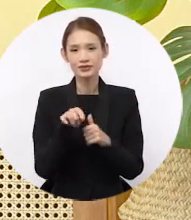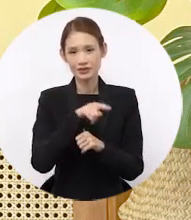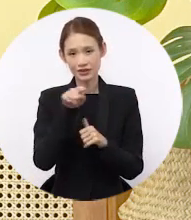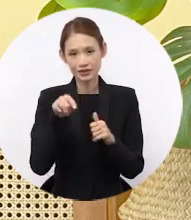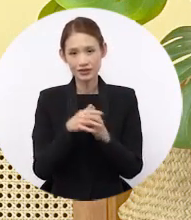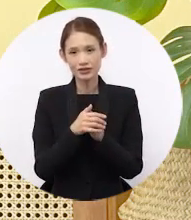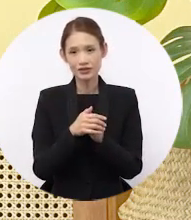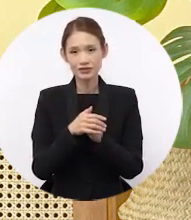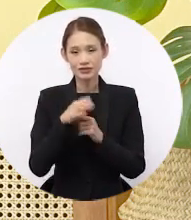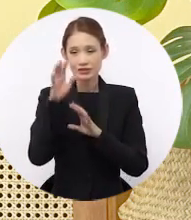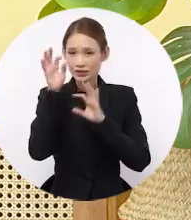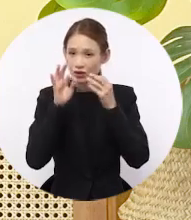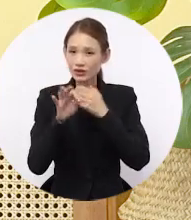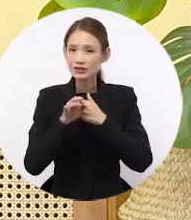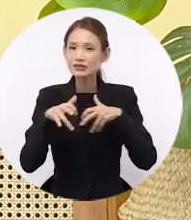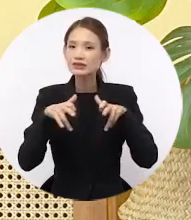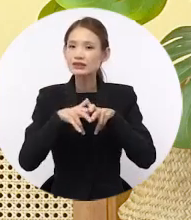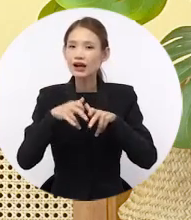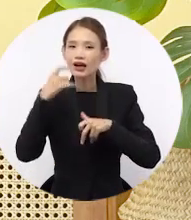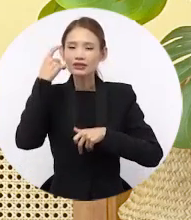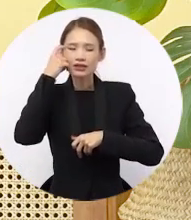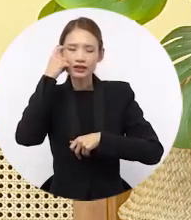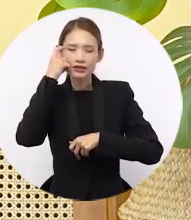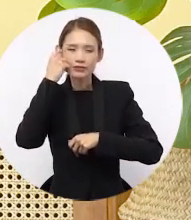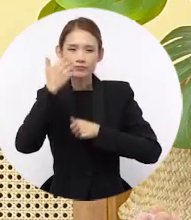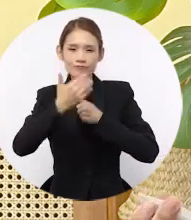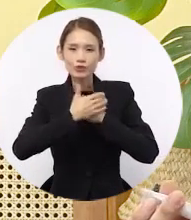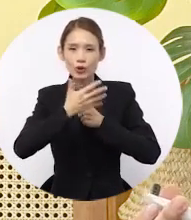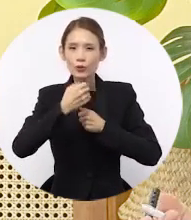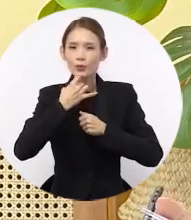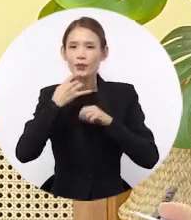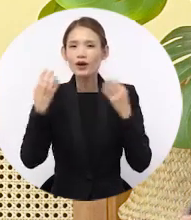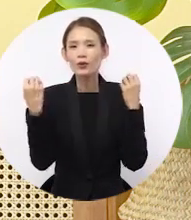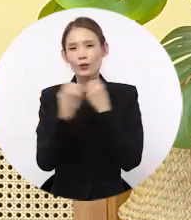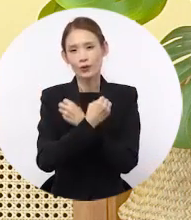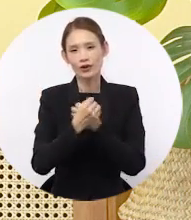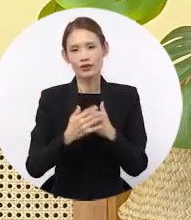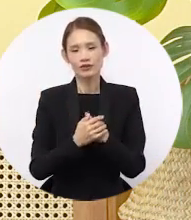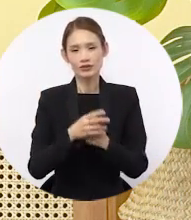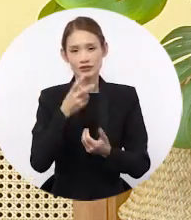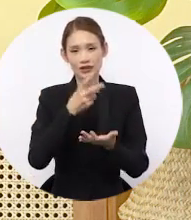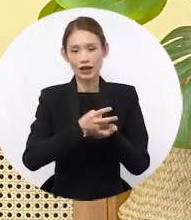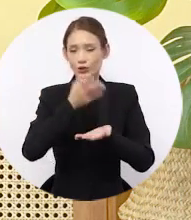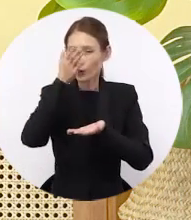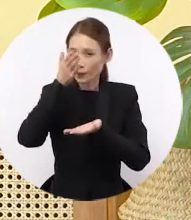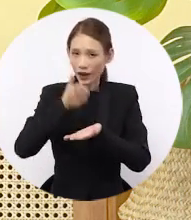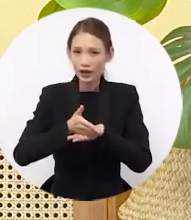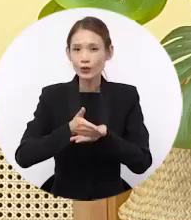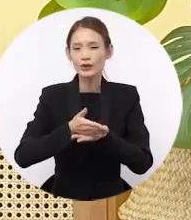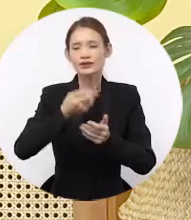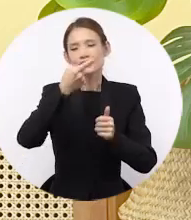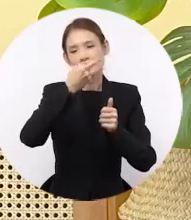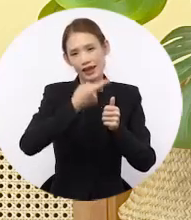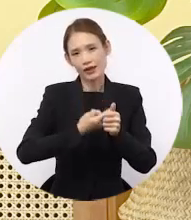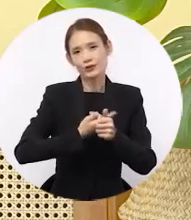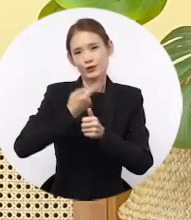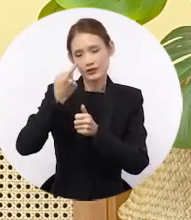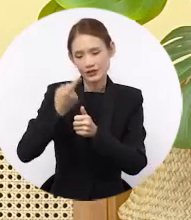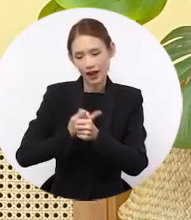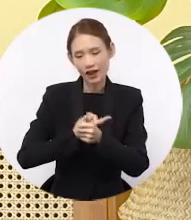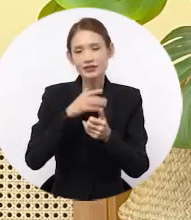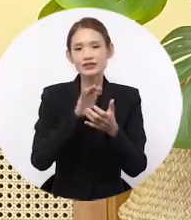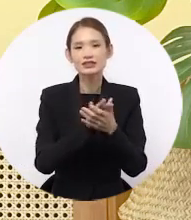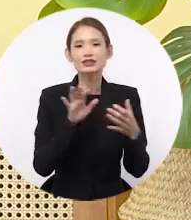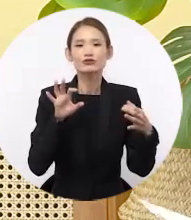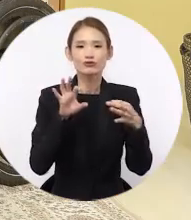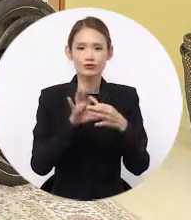사람들에게 잘못하면 장애학생만 도움을 받는 것처럼 보일까 봐서 걱정입니다. 이 제도를 떠나서 우리가 자연스럽게 친구